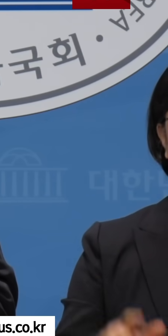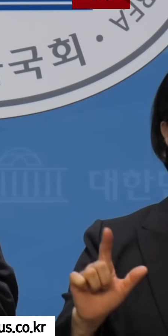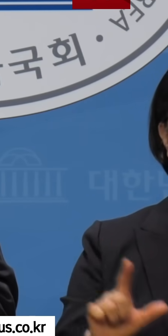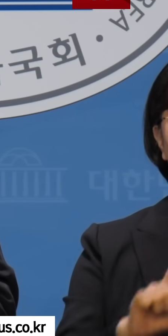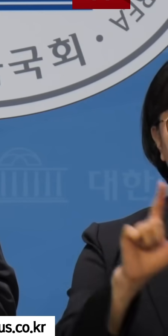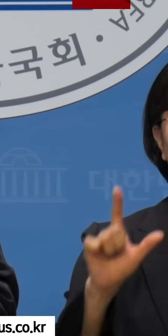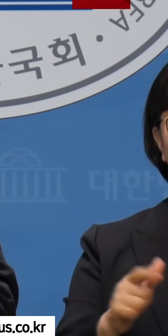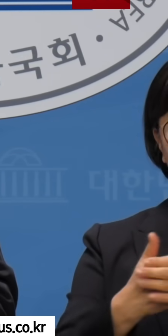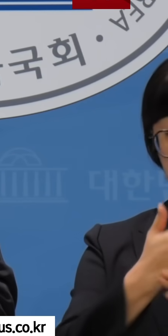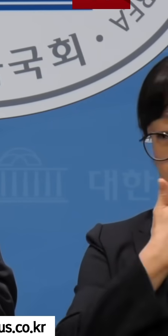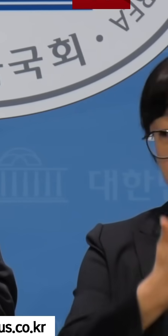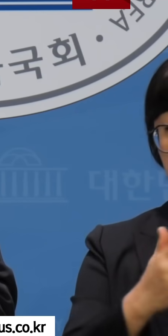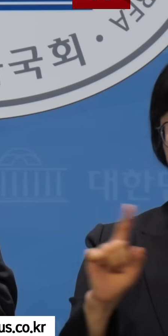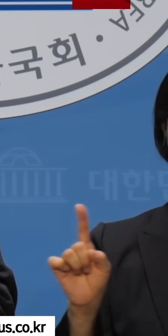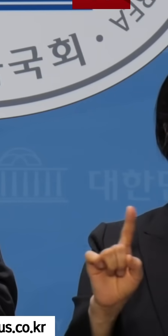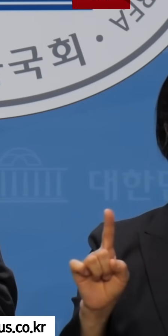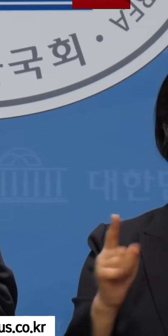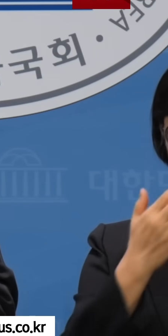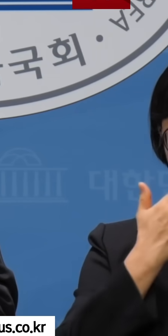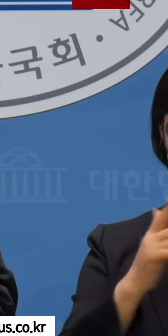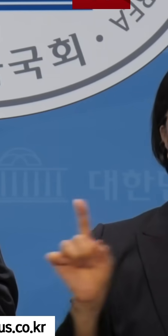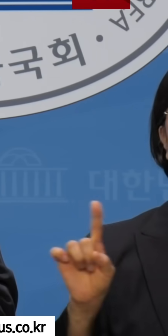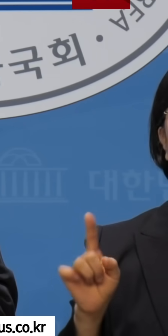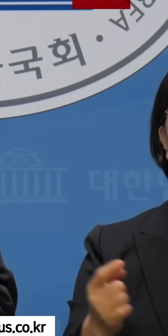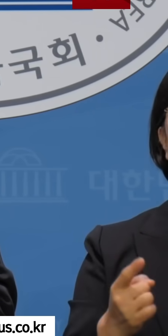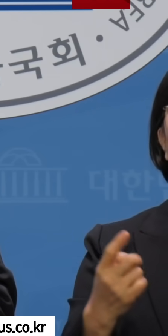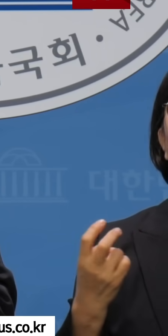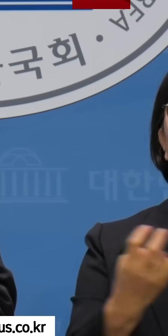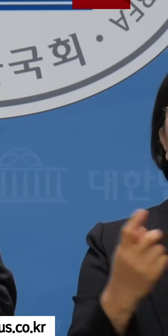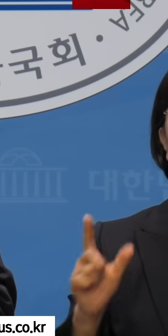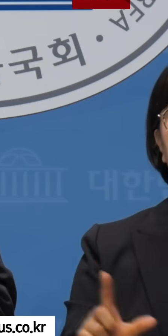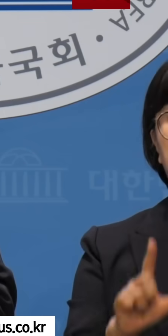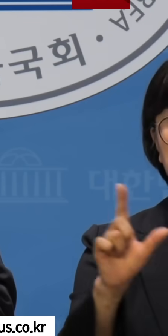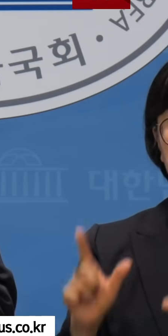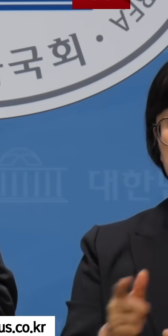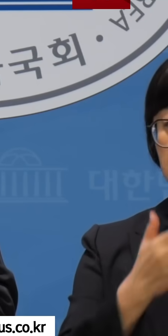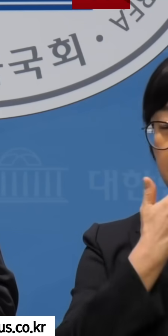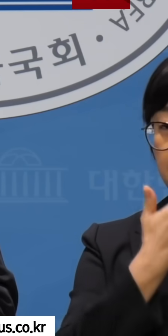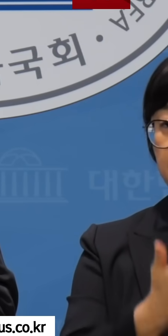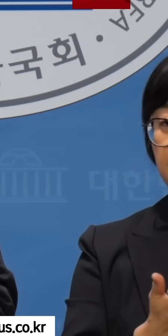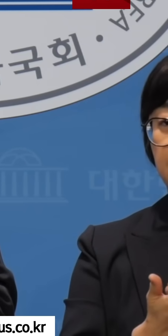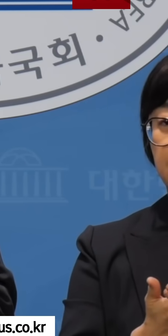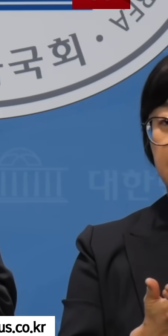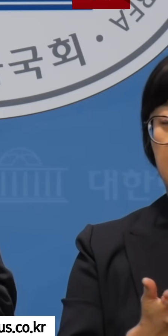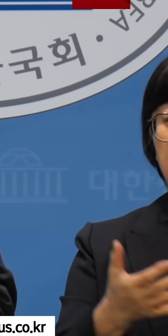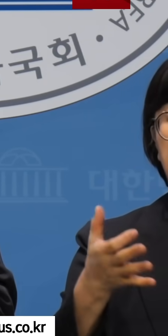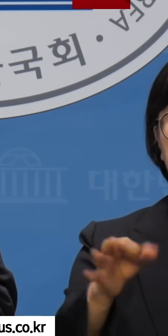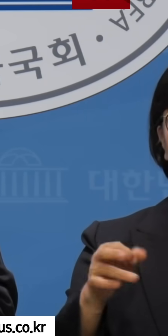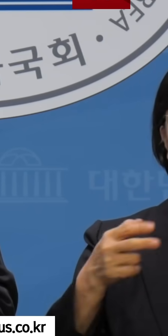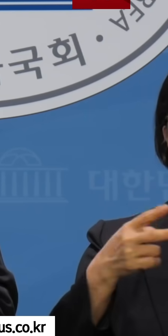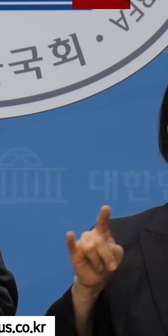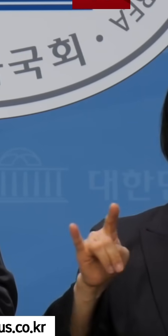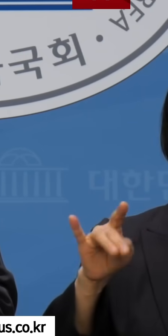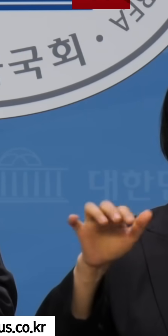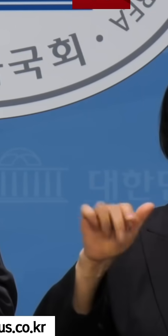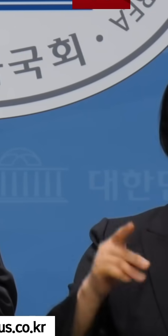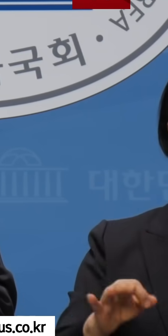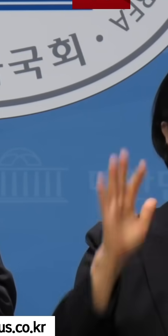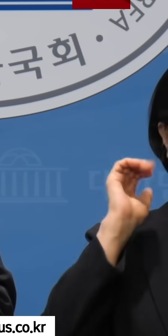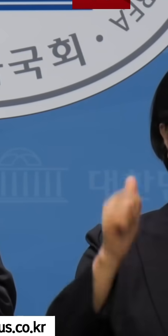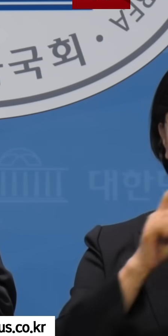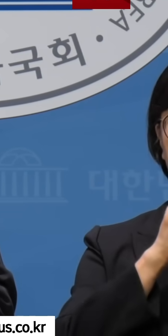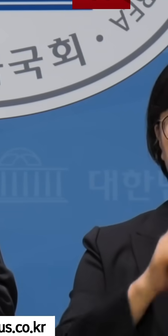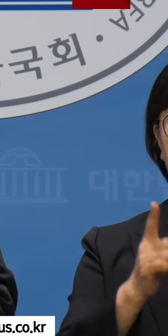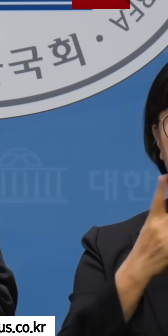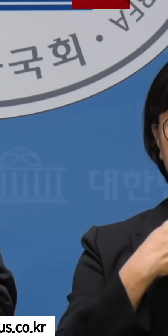인생에서 중요한 것은 무엇이 되느냐보다 어떻게 사느냐이다. 바로 김대중 대통령께서 하신